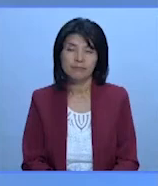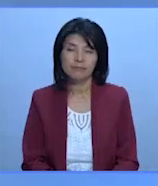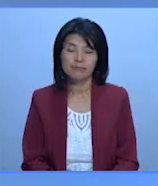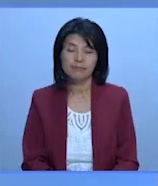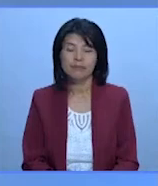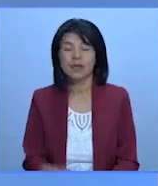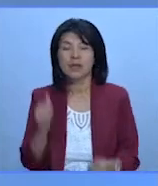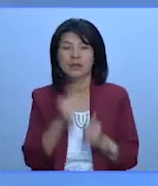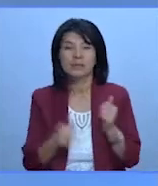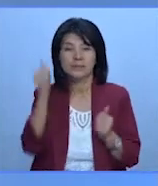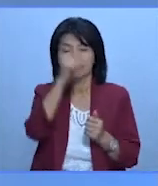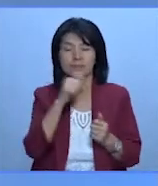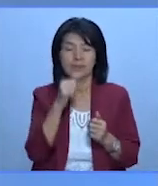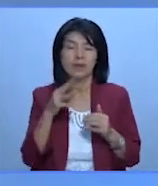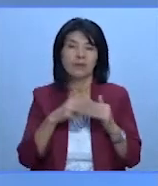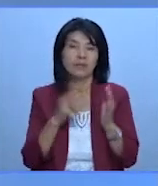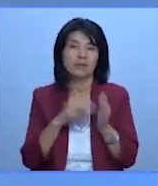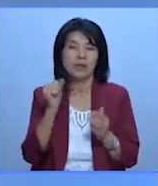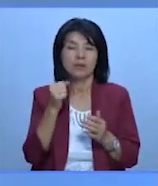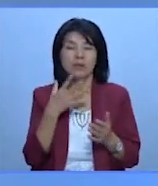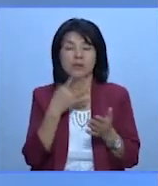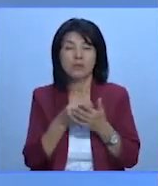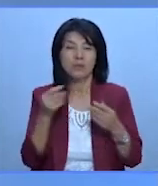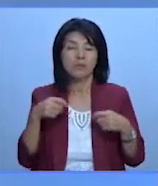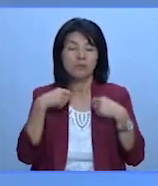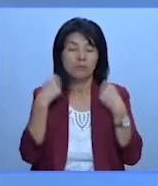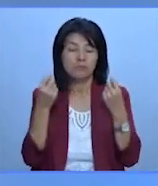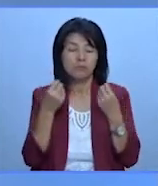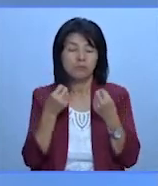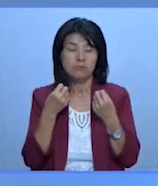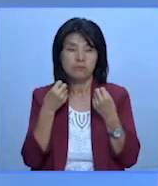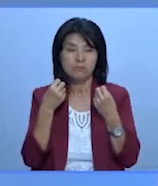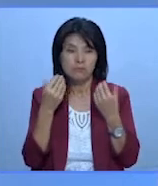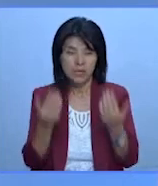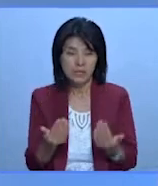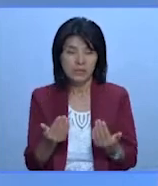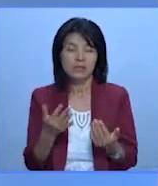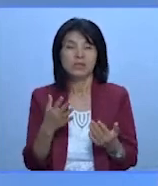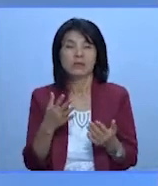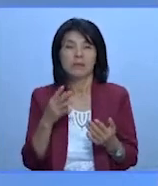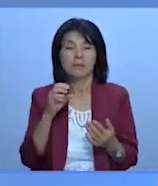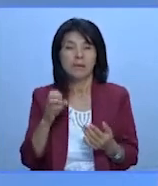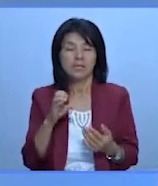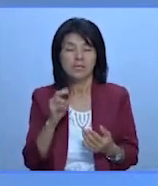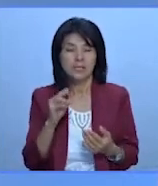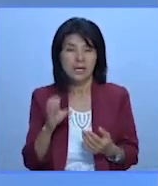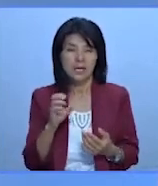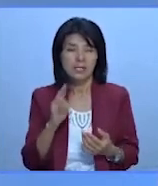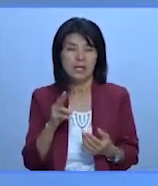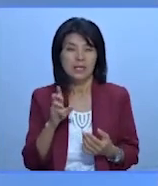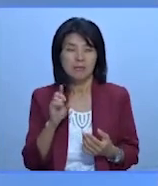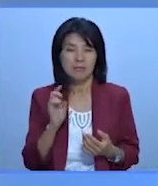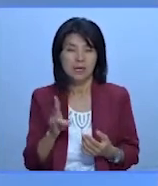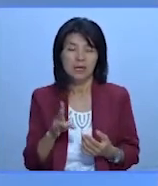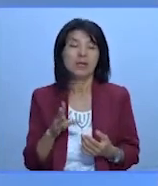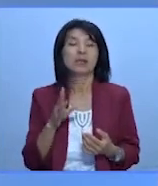ежегодно 18 августа свой профессиональный праздник отмечают пограничные войска кнб в этот день 28 лет назад первый